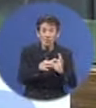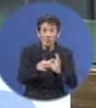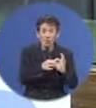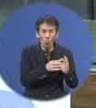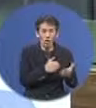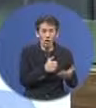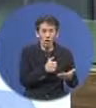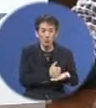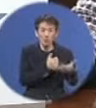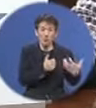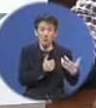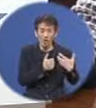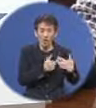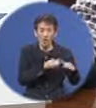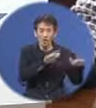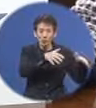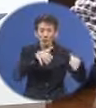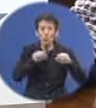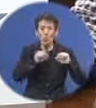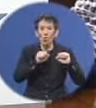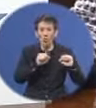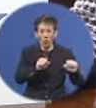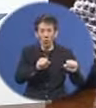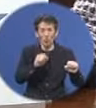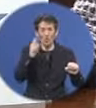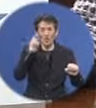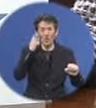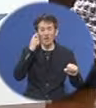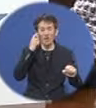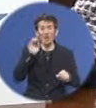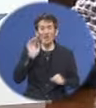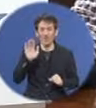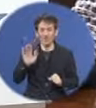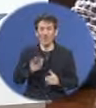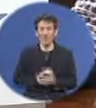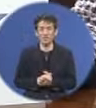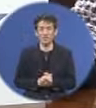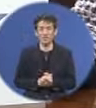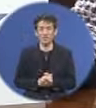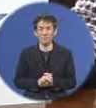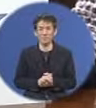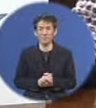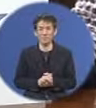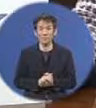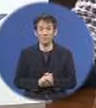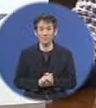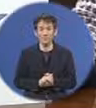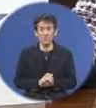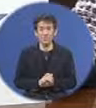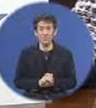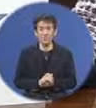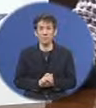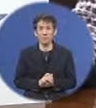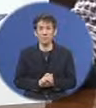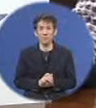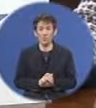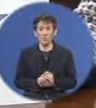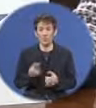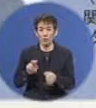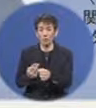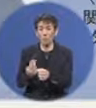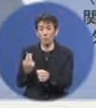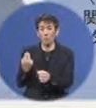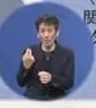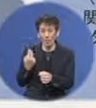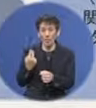よう、これがね、まあ、ホップステップジャンプって感じ ですね、はい、3段階ですね、ジャンプ で1つ前、はい、2年前、は